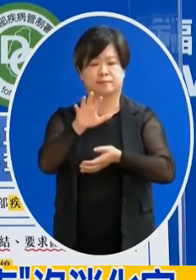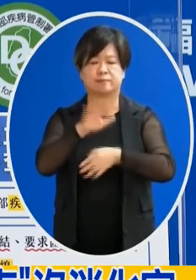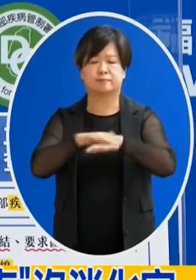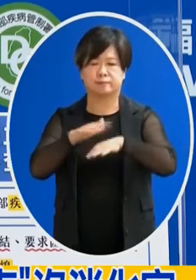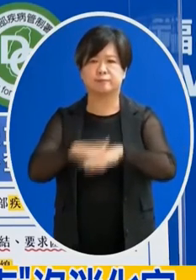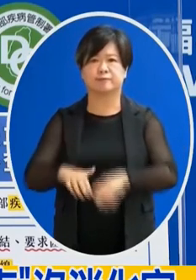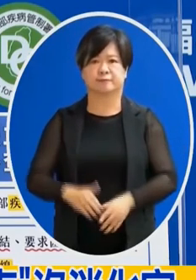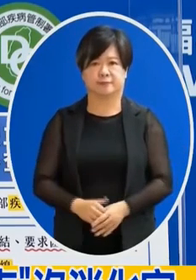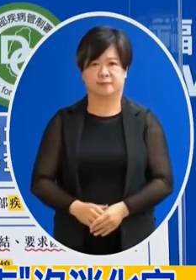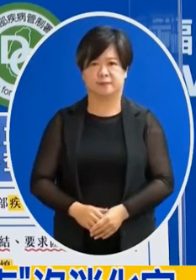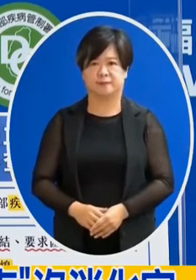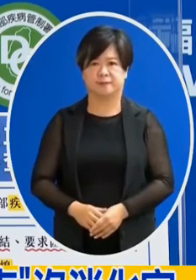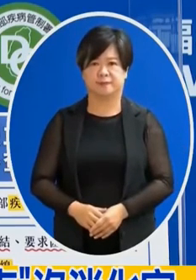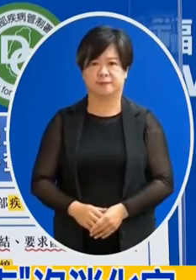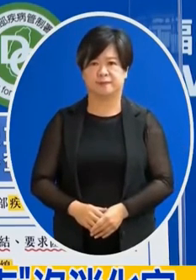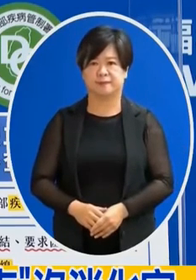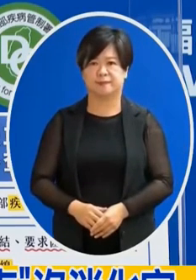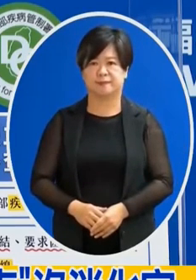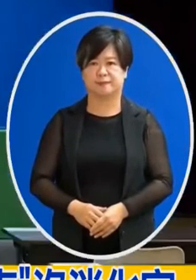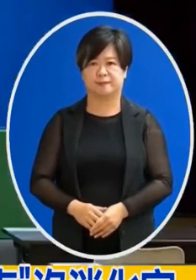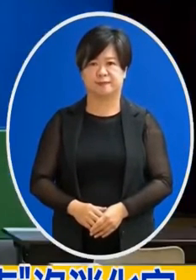的说明，好不好？